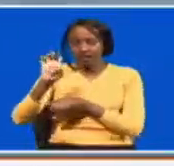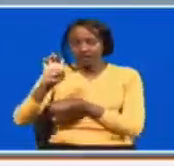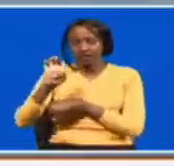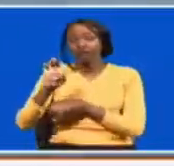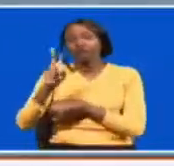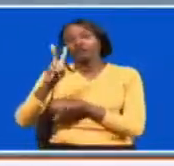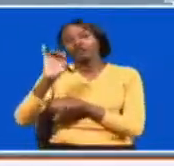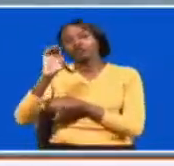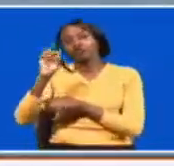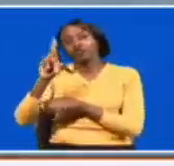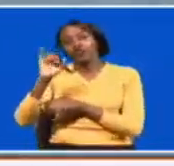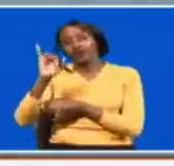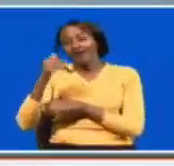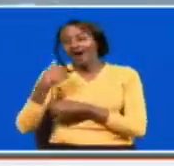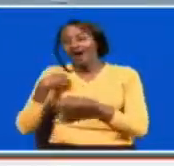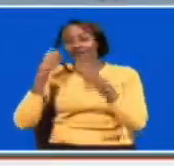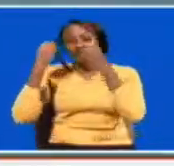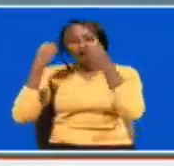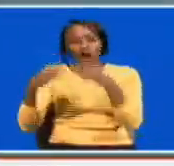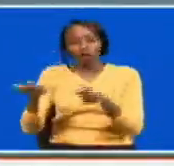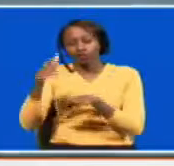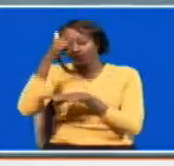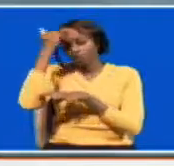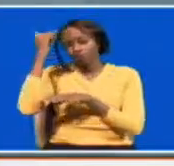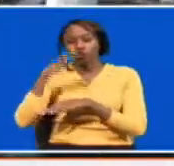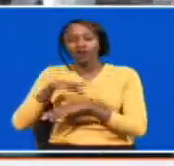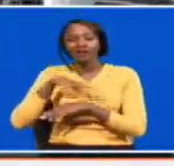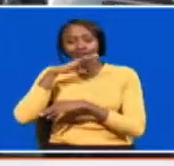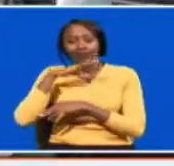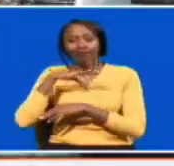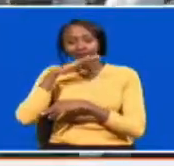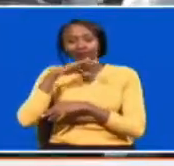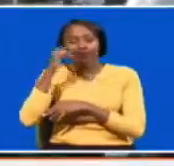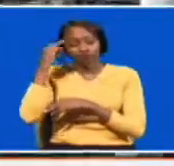hasara kubwa kufuatia vifo vingi vya samaki.